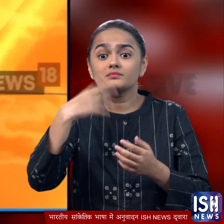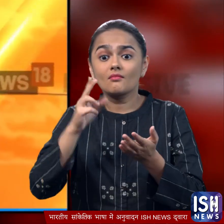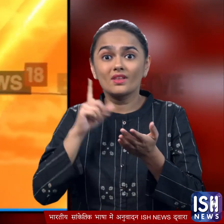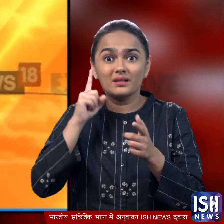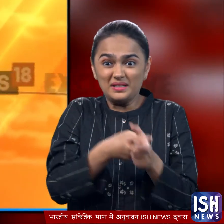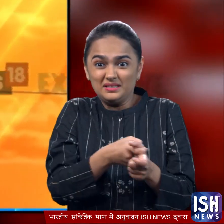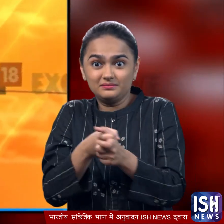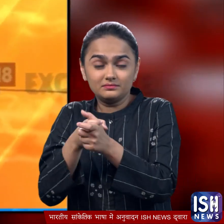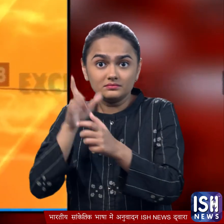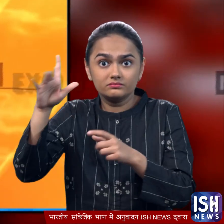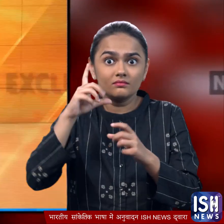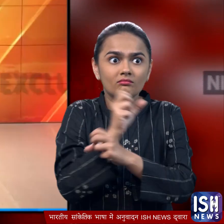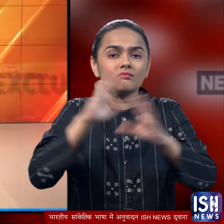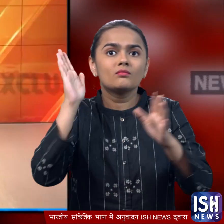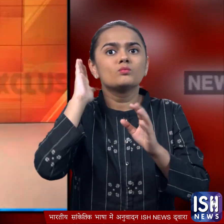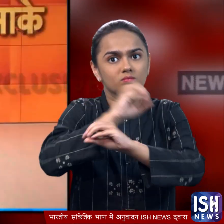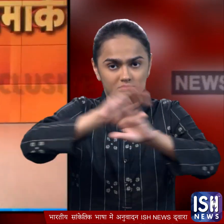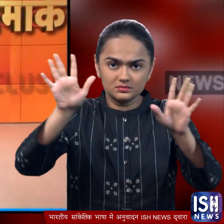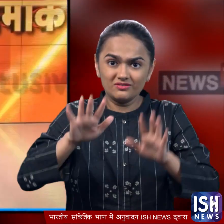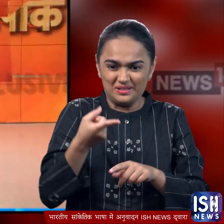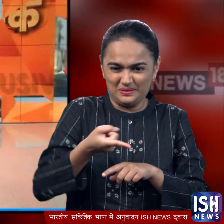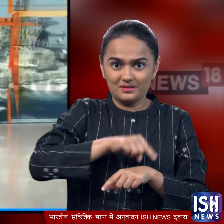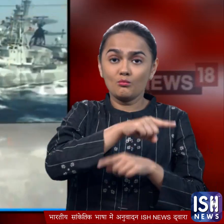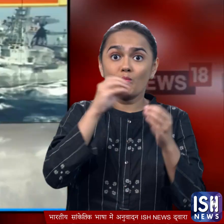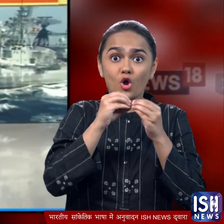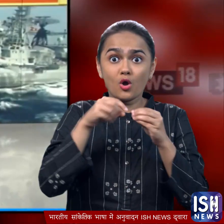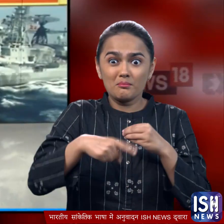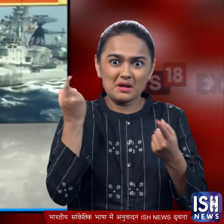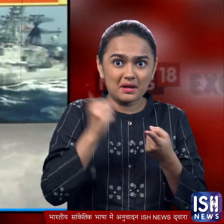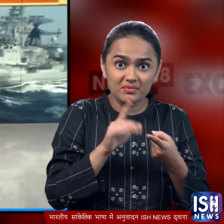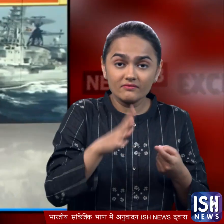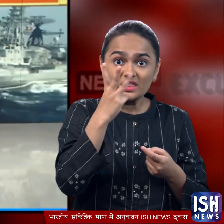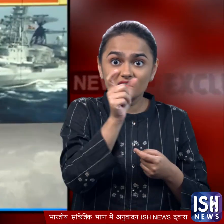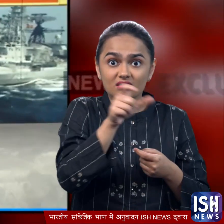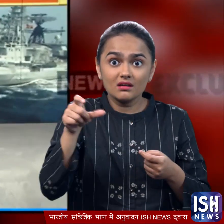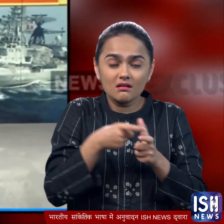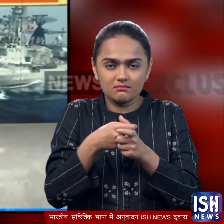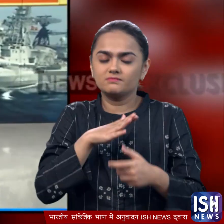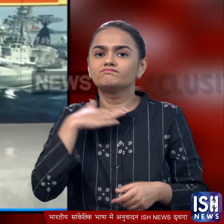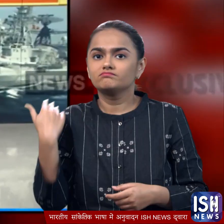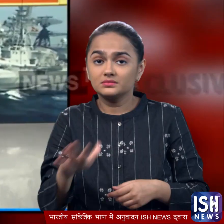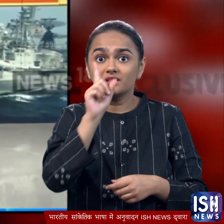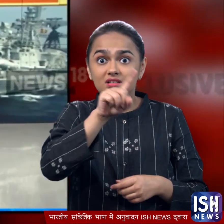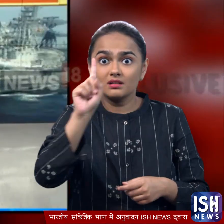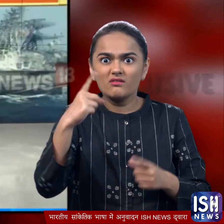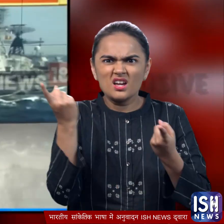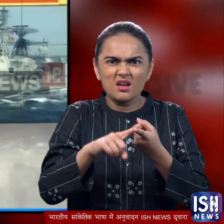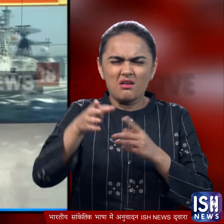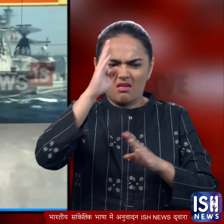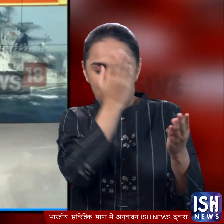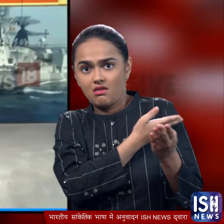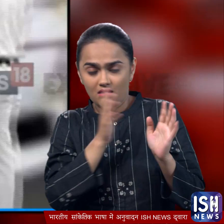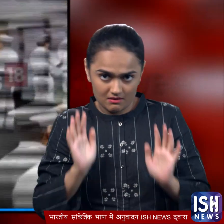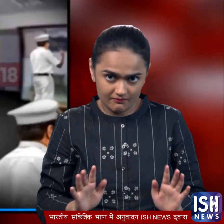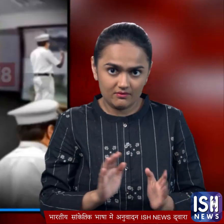रणवीर में हुए धमाके की जांच के आदेश दे दिए। एक दिन पहले मुंबई में हुए इस हादसे में 3 नौसैनिक शहीद हो गए थे, जबकि 11 जवान बुरी तरह घायल हो गए